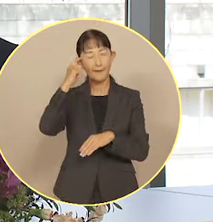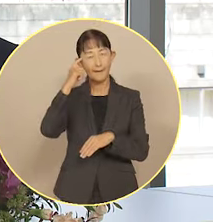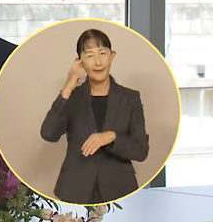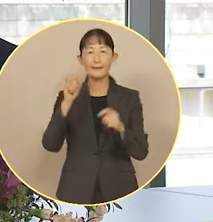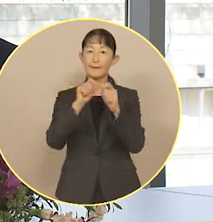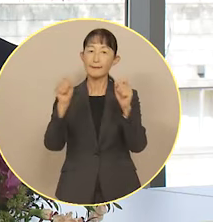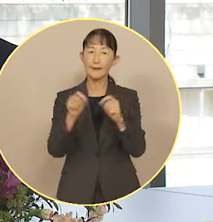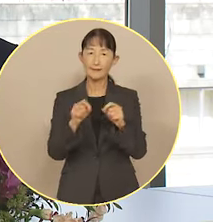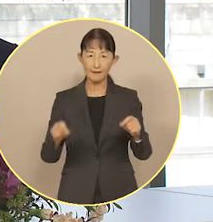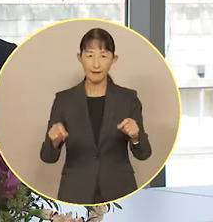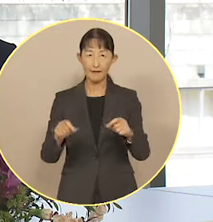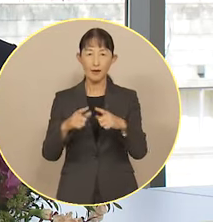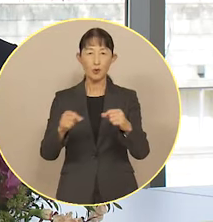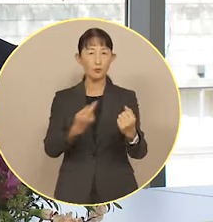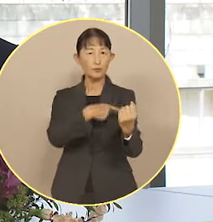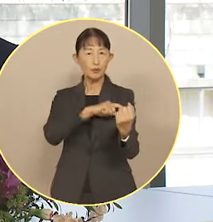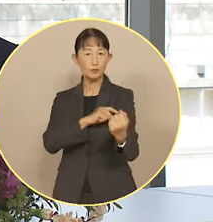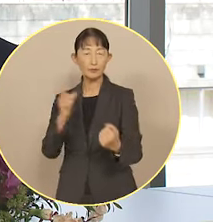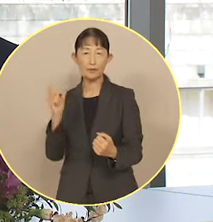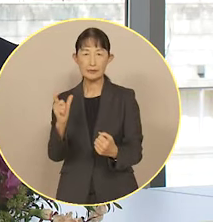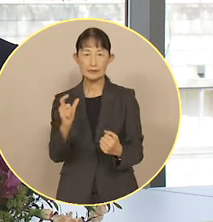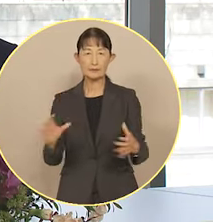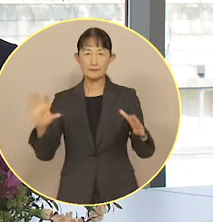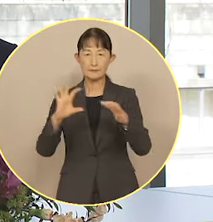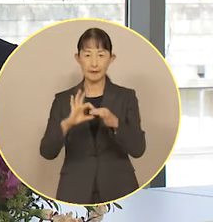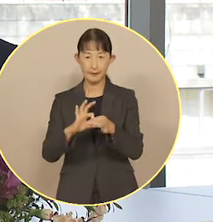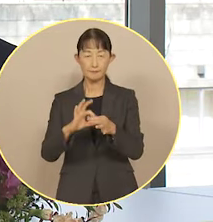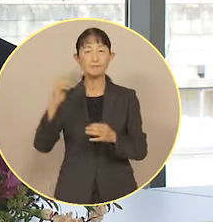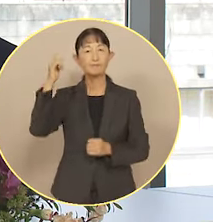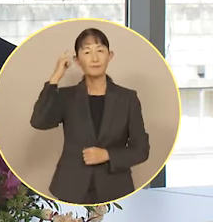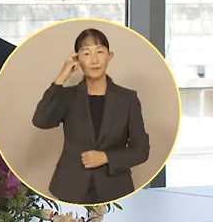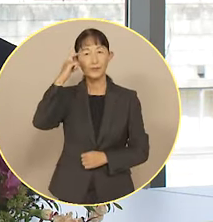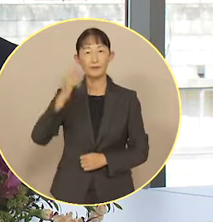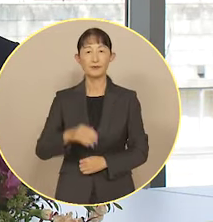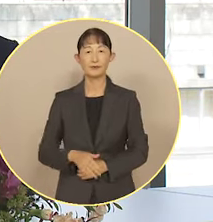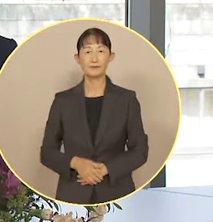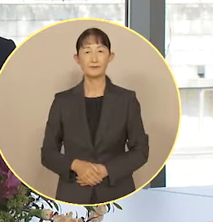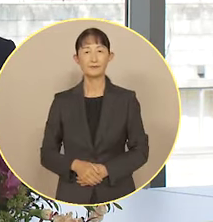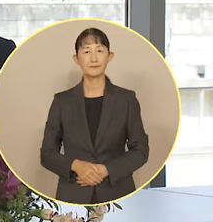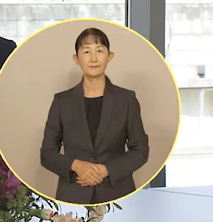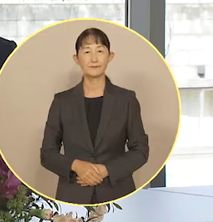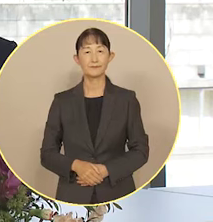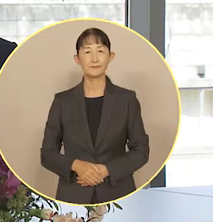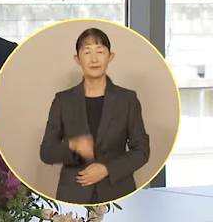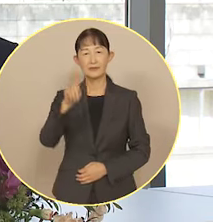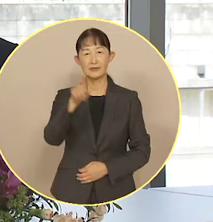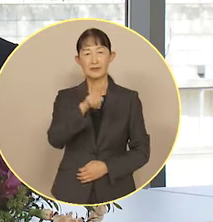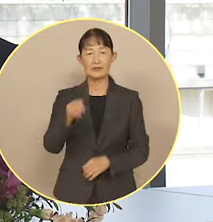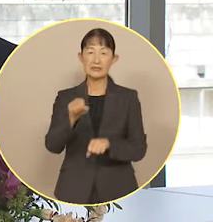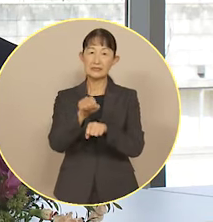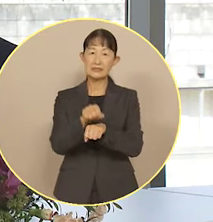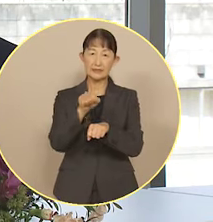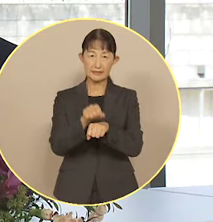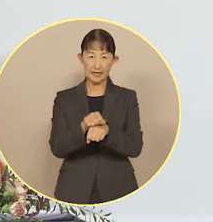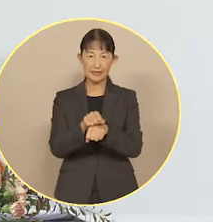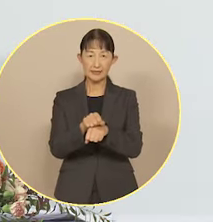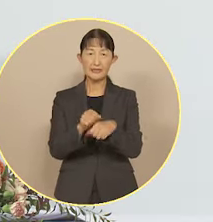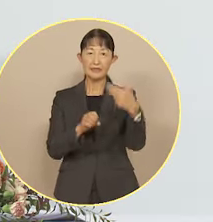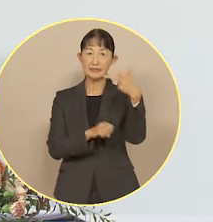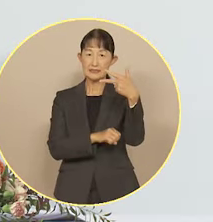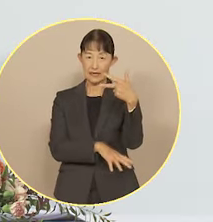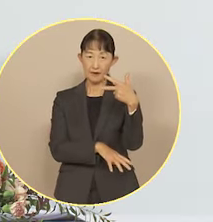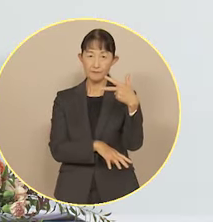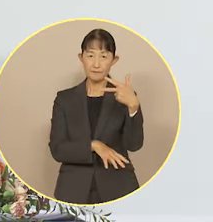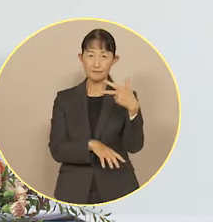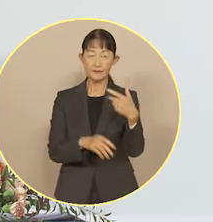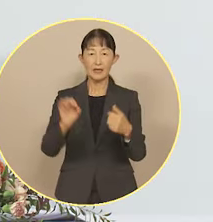を編み出していくことが国力の維持も図られるのではないかと思っていますま人材など資源の投入の仕方また税金